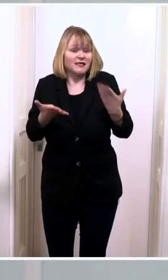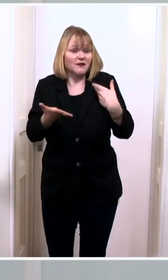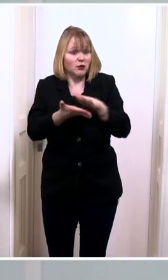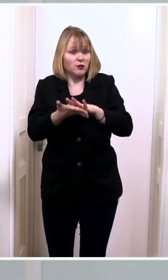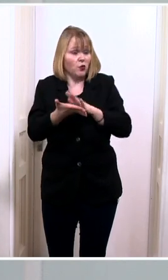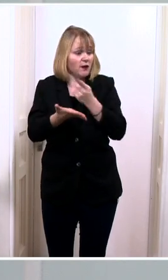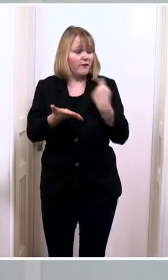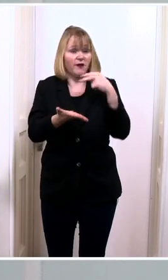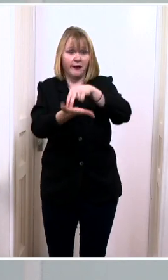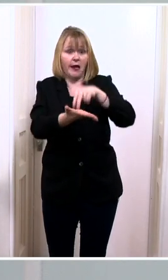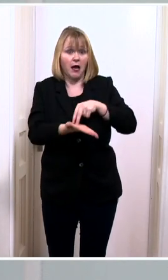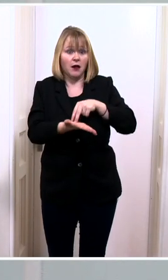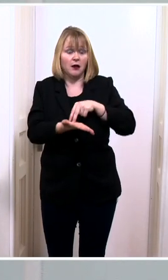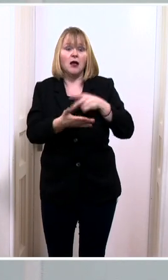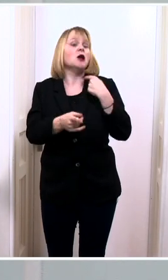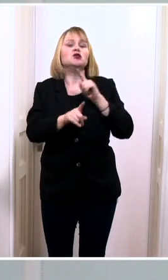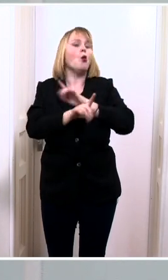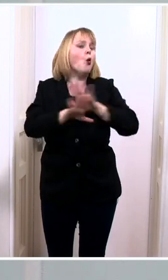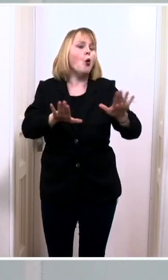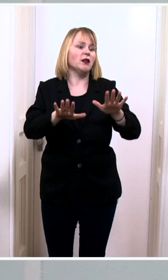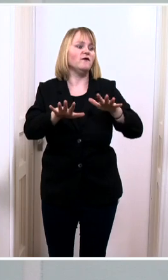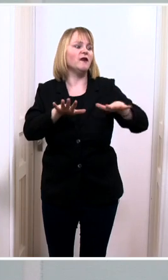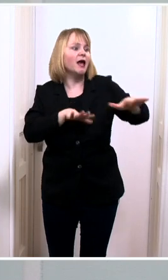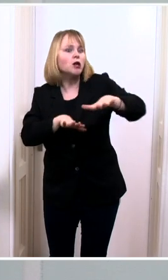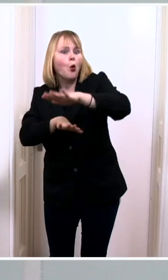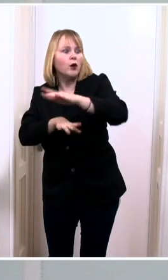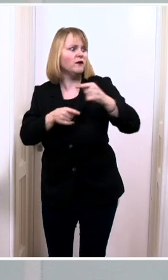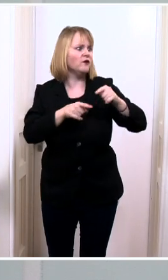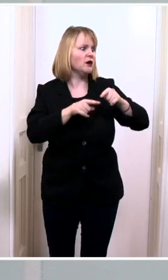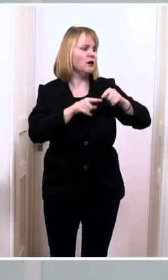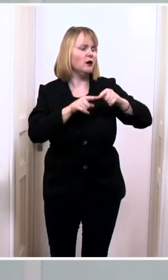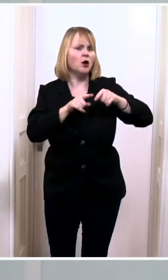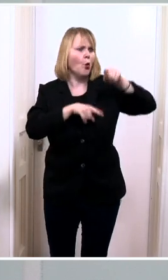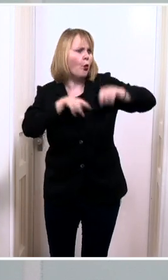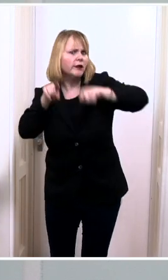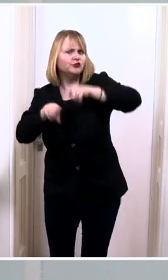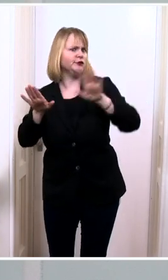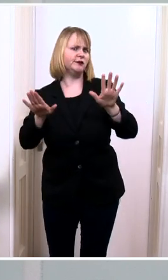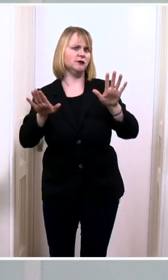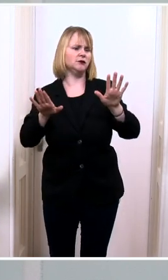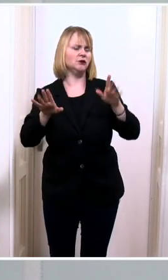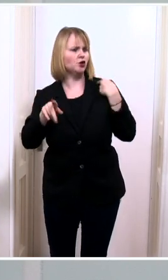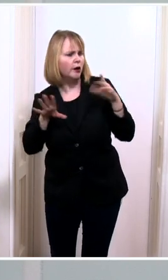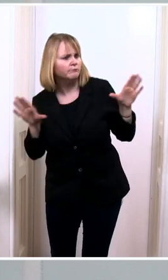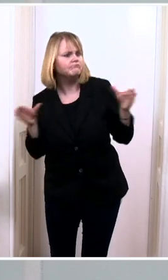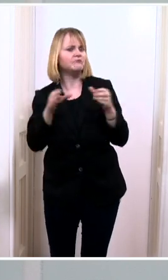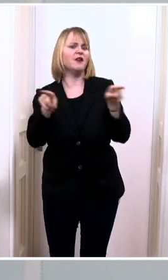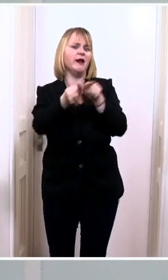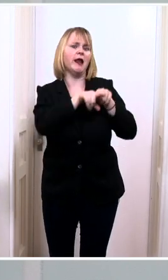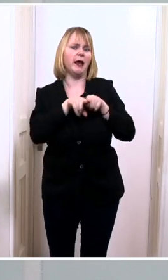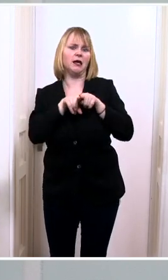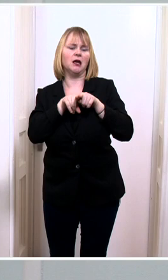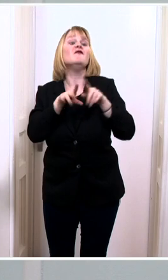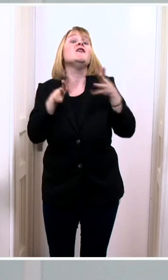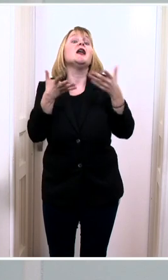befinden, regional keine Unterschiede haben. Wir müssen wirklich darauf achten, dass wir im größeren Kreis möglichst mit